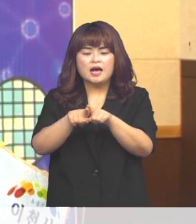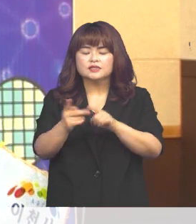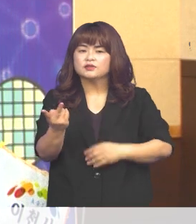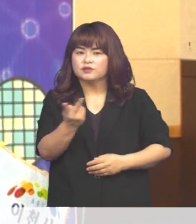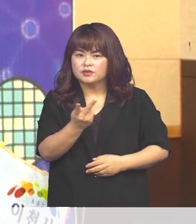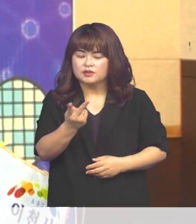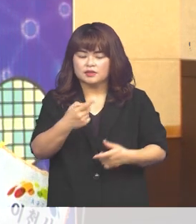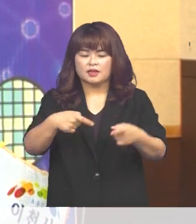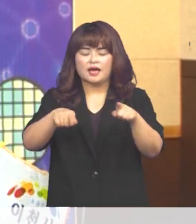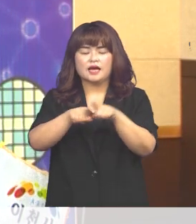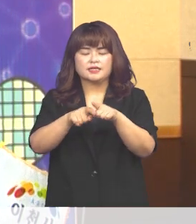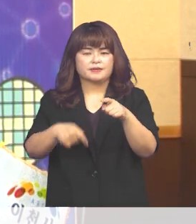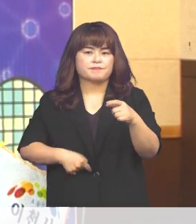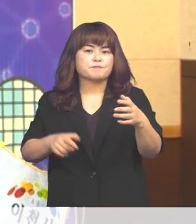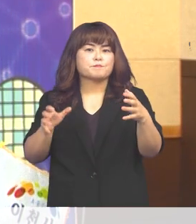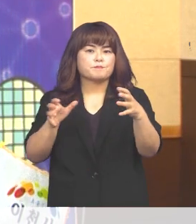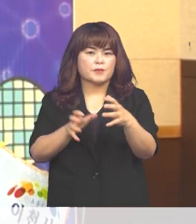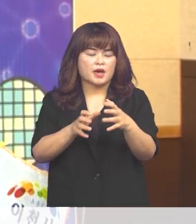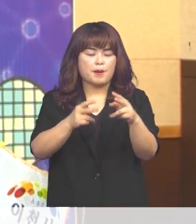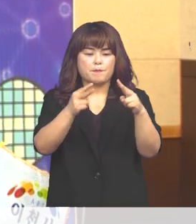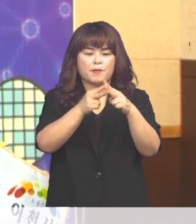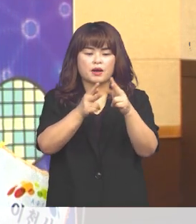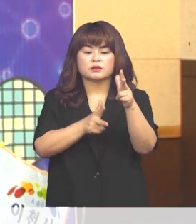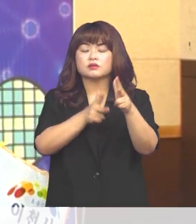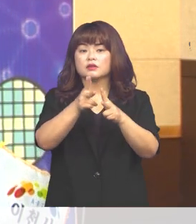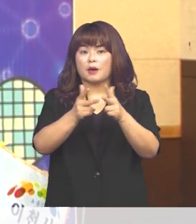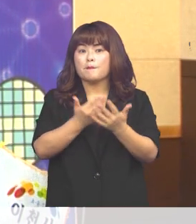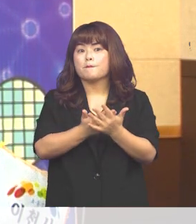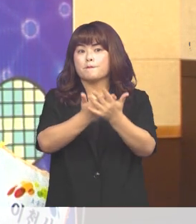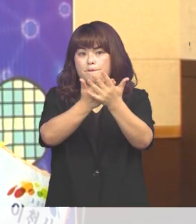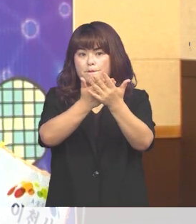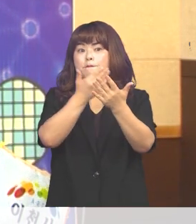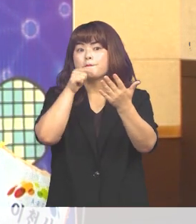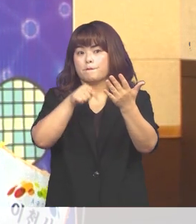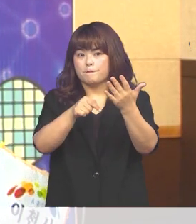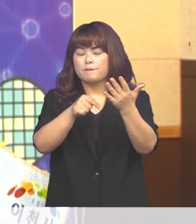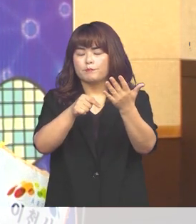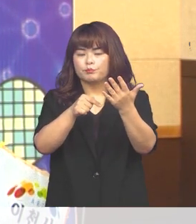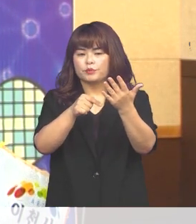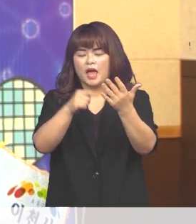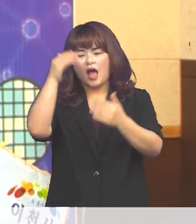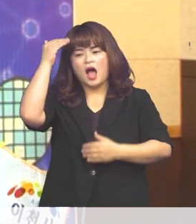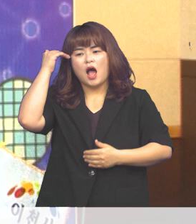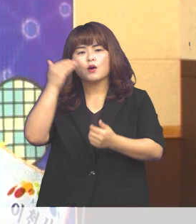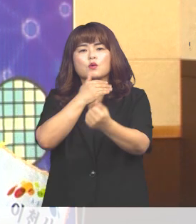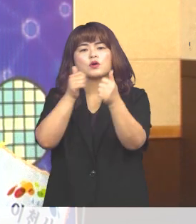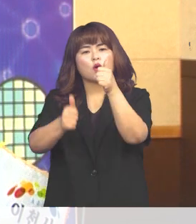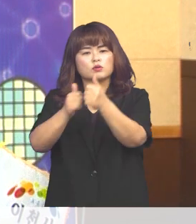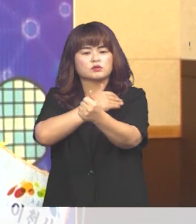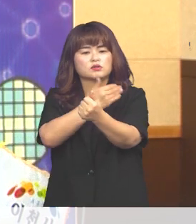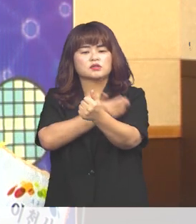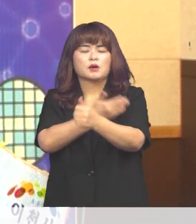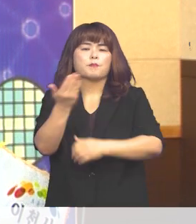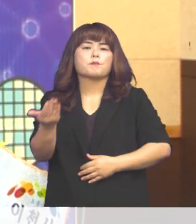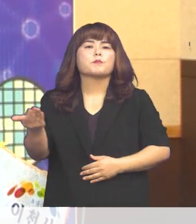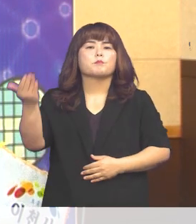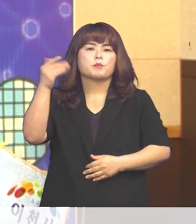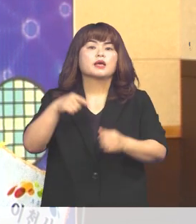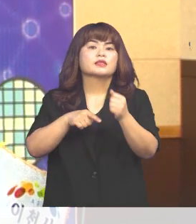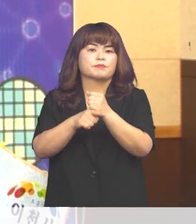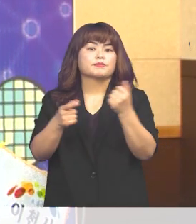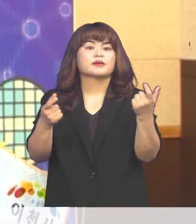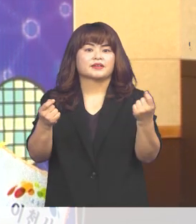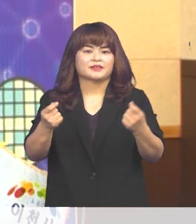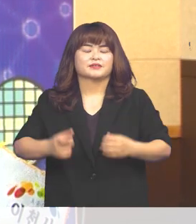양 도시가 서로 협력을 해서 반도체 산업을 발전시키는 것이 대한민국의 경쟁력을